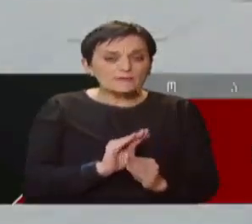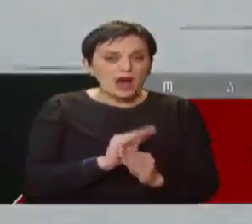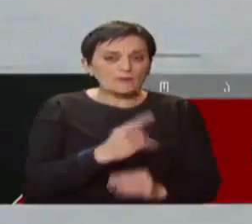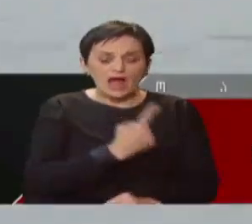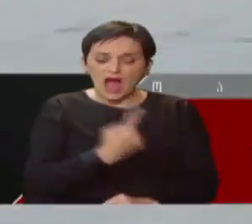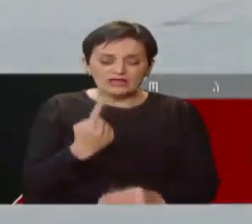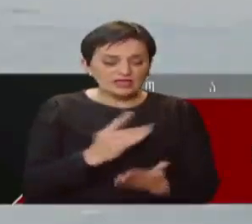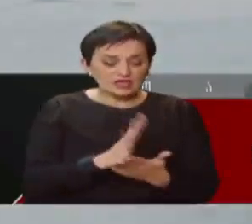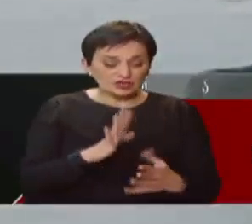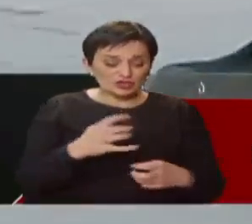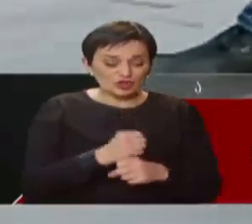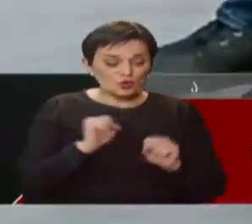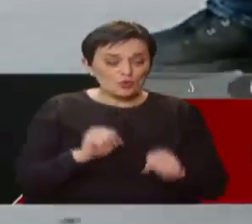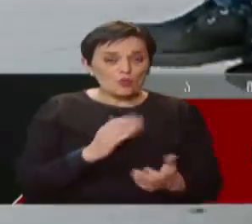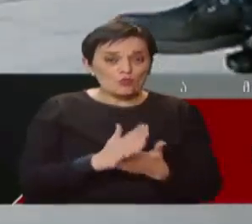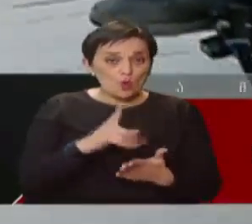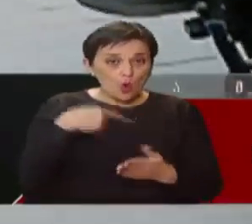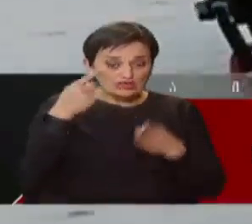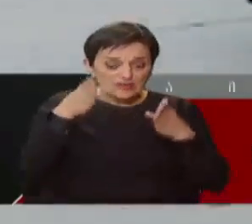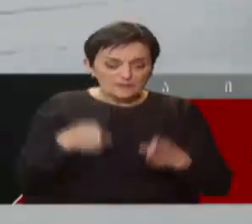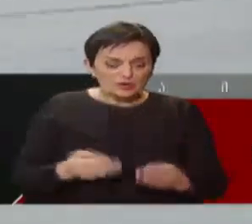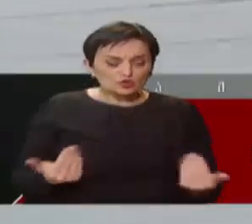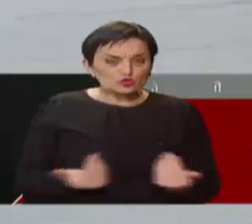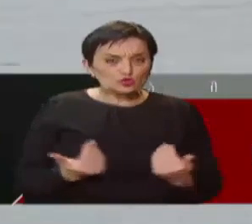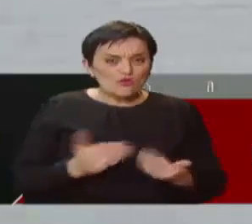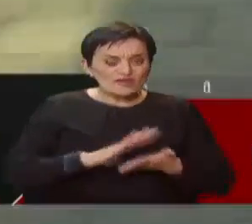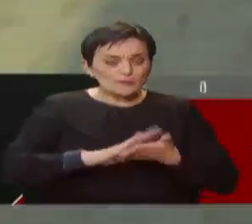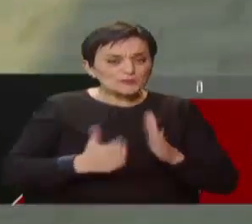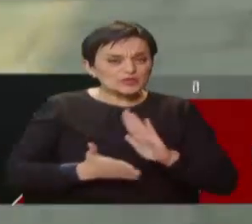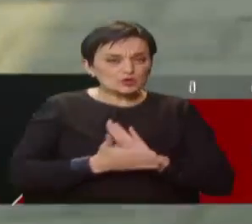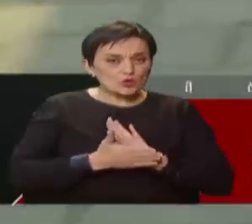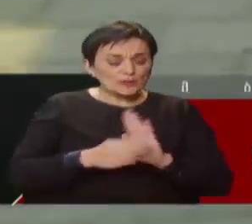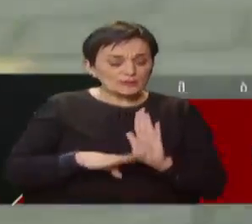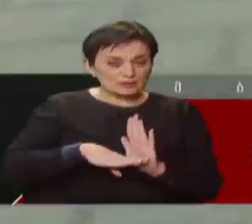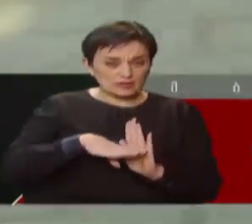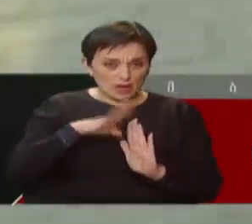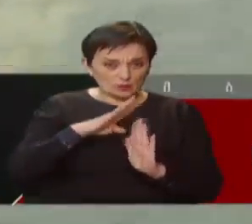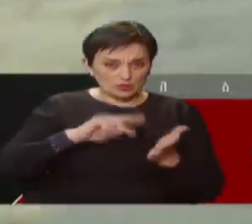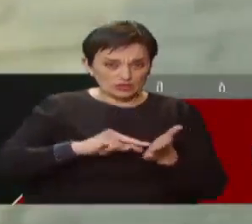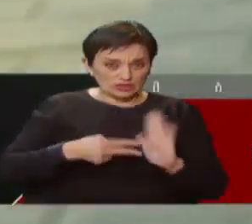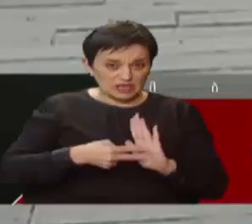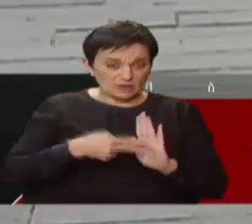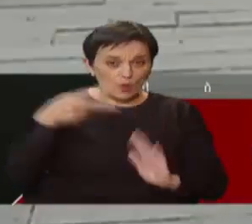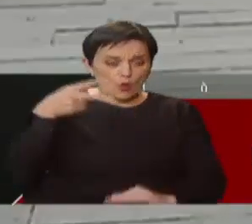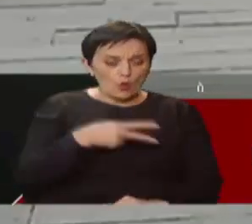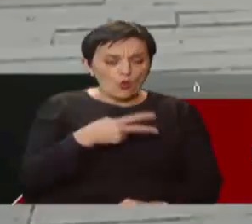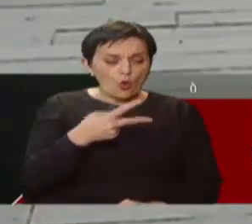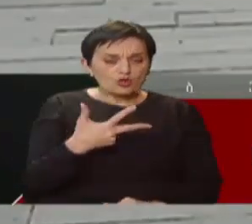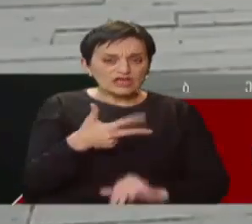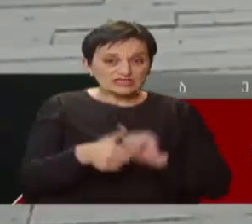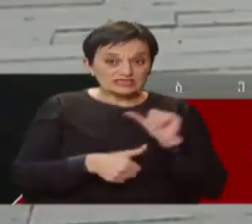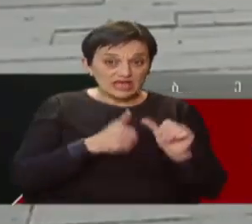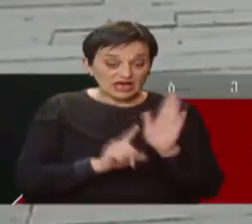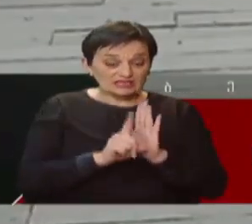რაც შეზღუდული შესაძლებლობის მქონე პირთა ცხოვრებისეული პირობების გასაუმჯობესებლად იგეგმება. 2023